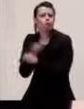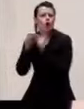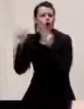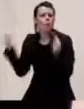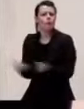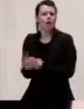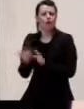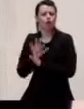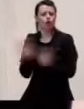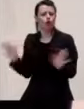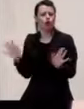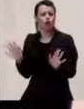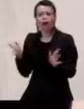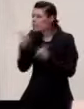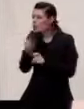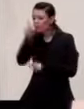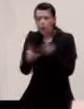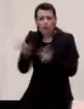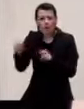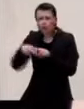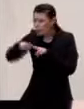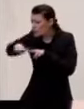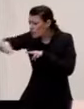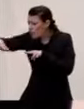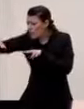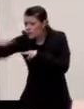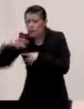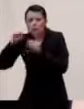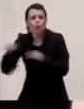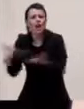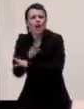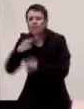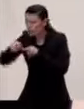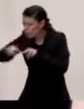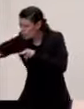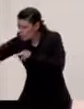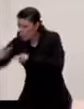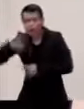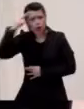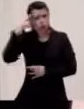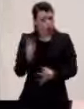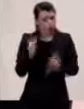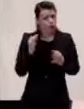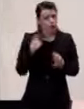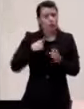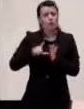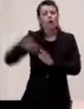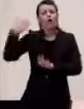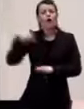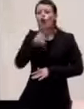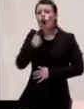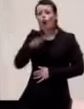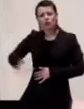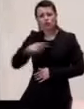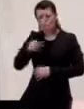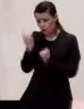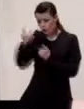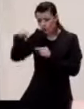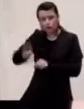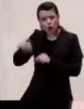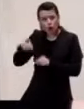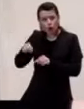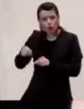erano collocate dappertutto. Io ho ricordato come in un pronto soccorso nell'area dove